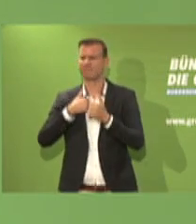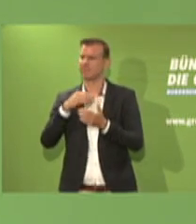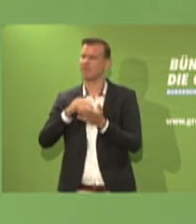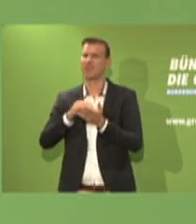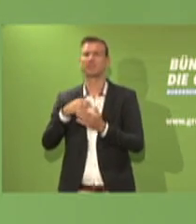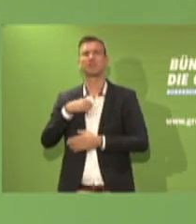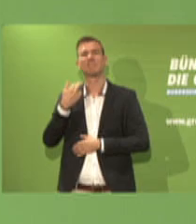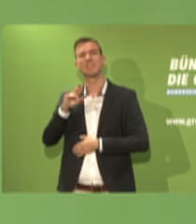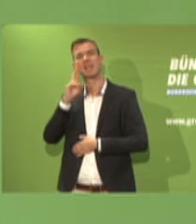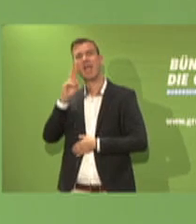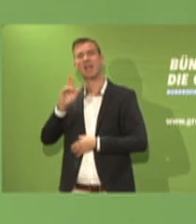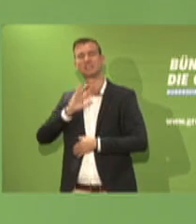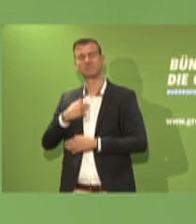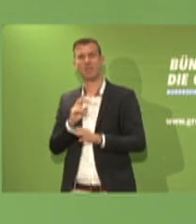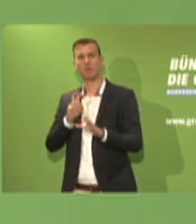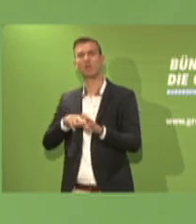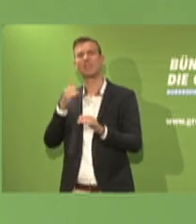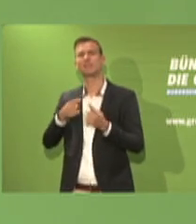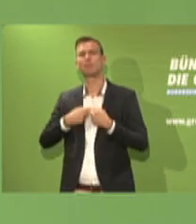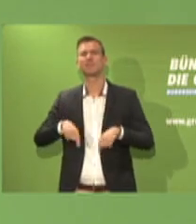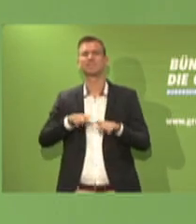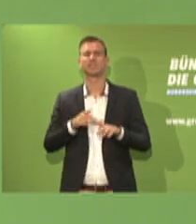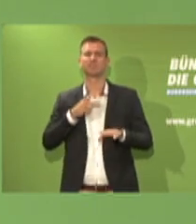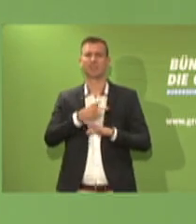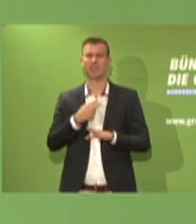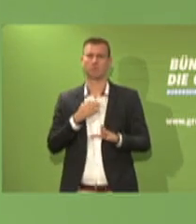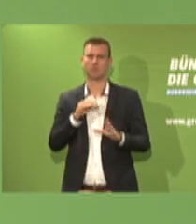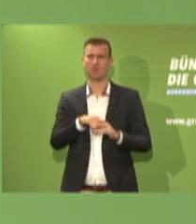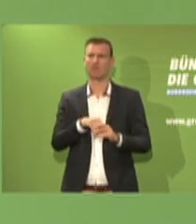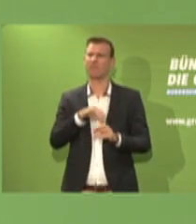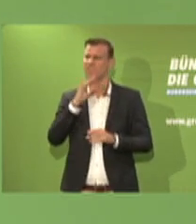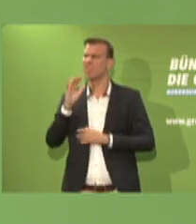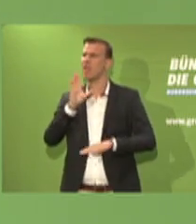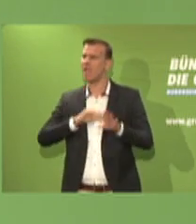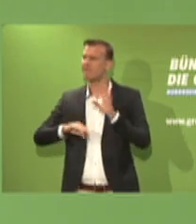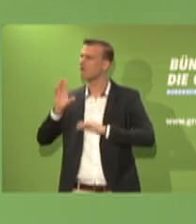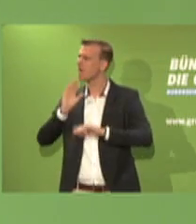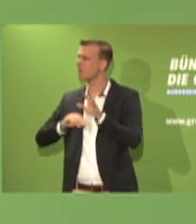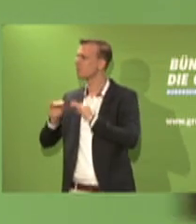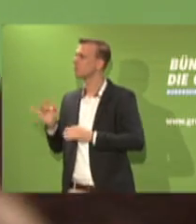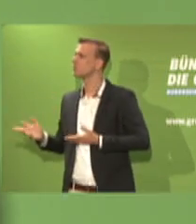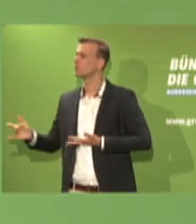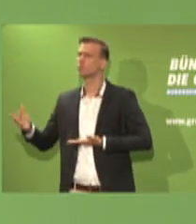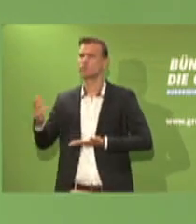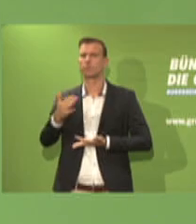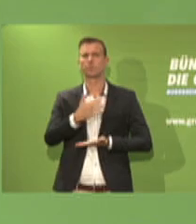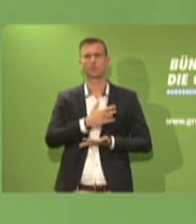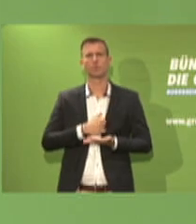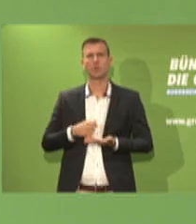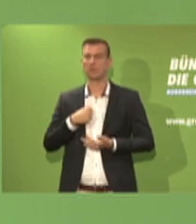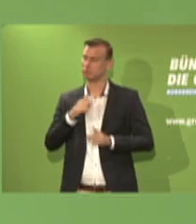Ratsfrau und bin jetzt Mitglied einer Bezirksvertretung. Dabei sammelt man eine Menge Erfahrungen und Erkenntnisse, was ich euch hier sicher nicht sagen